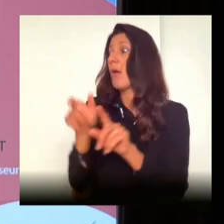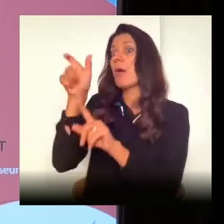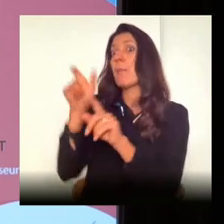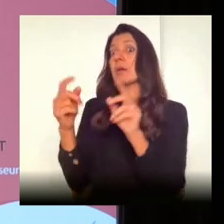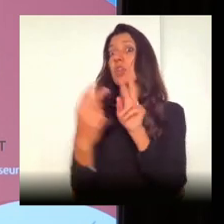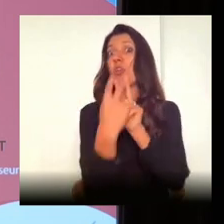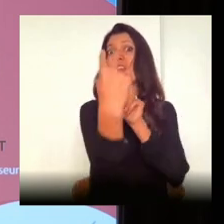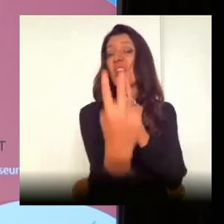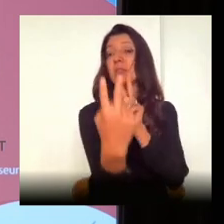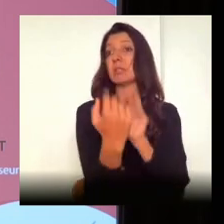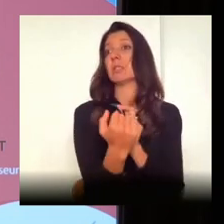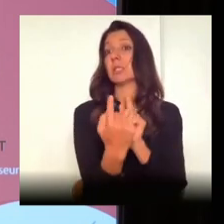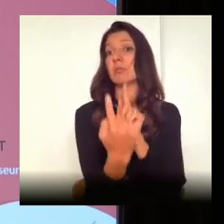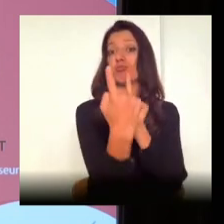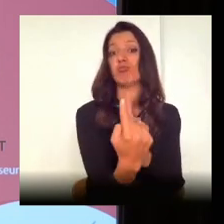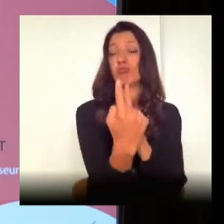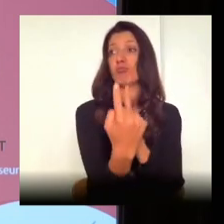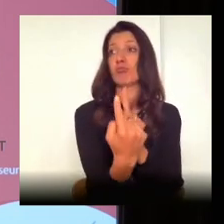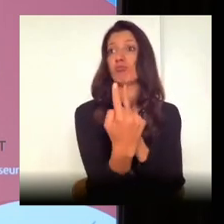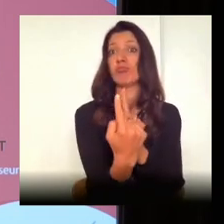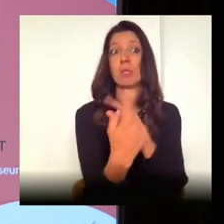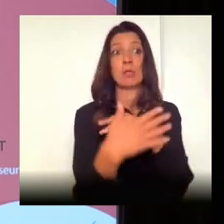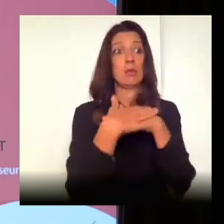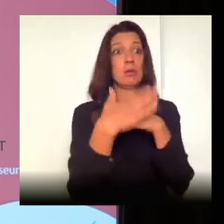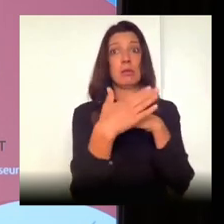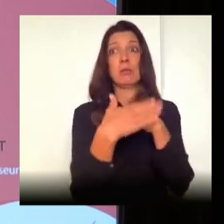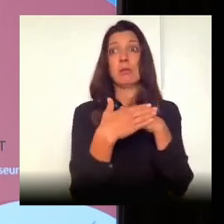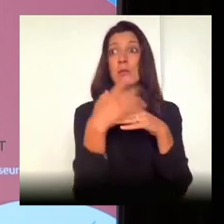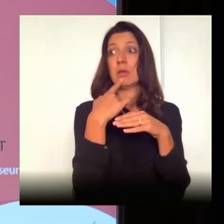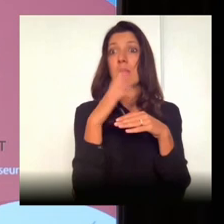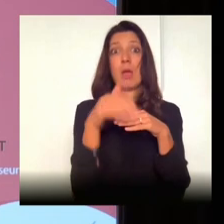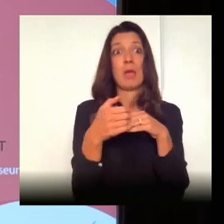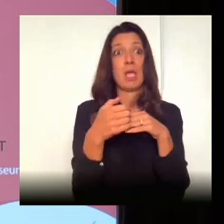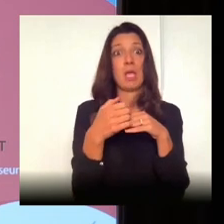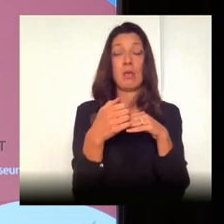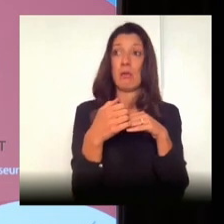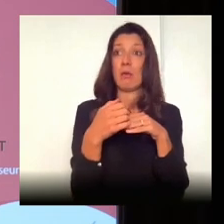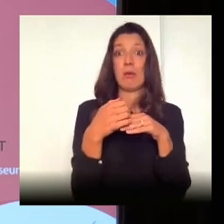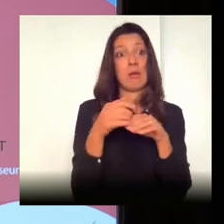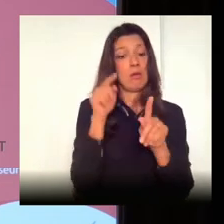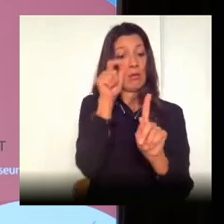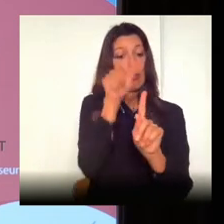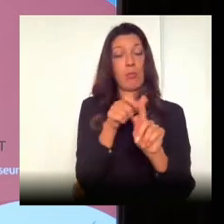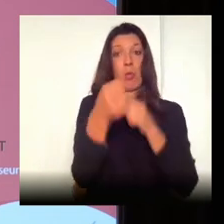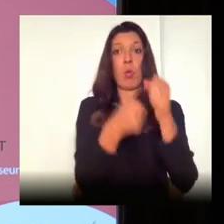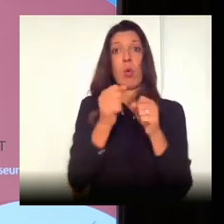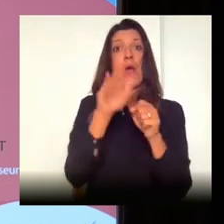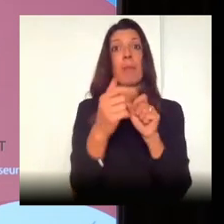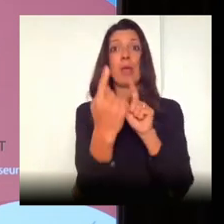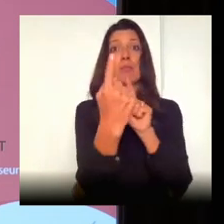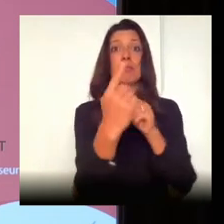d'eux et ils tapaient des mains et couraient chacun leur tour. Sauf que c'était au début, il n'y avait pas autant d'engouement, il n'y avait pas